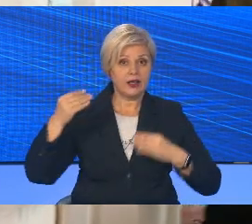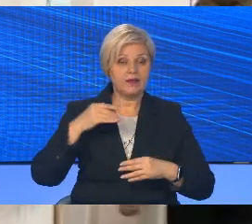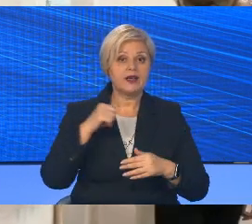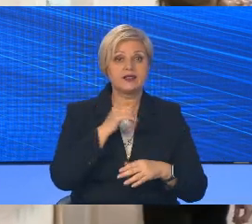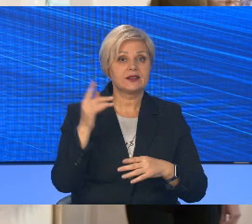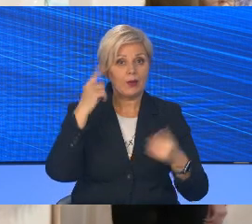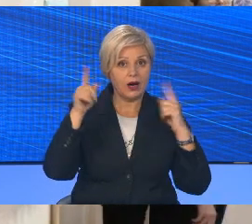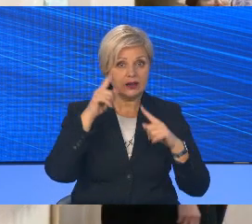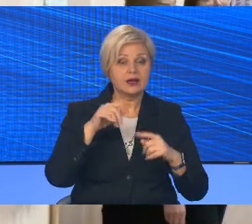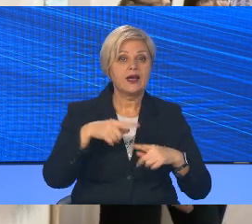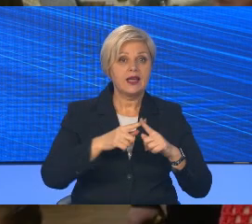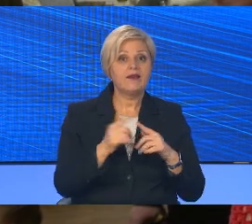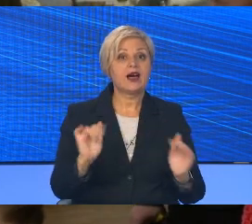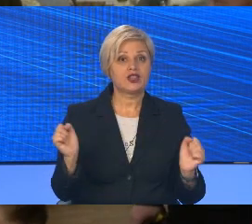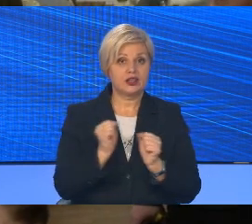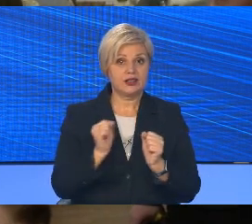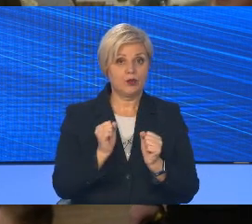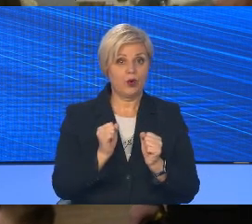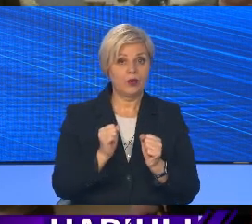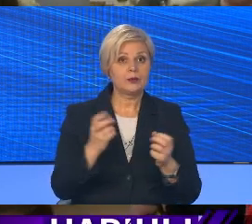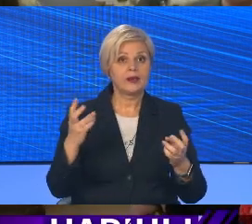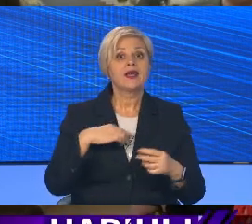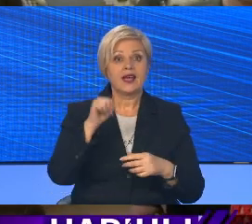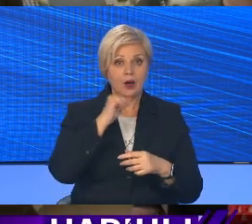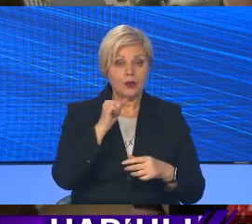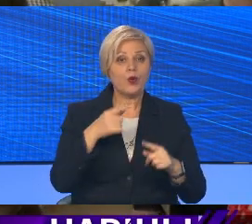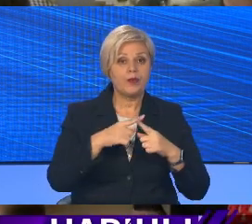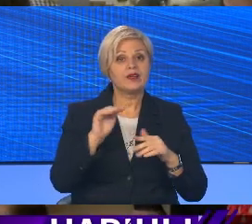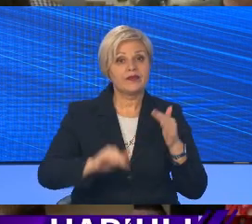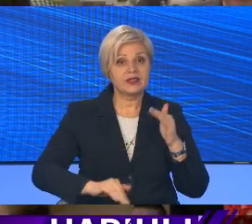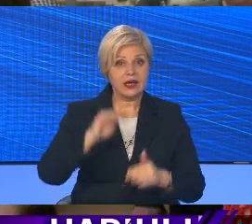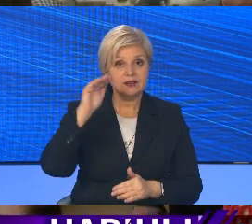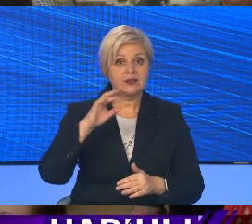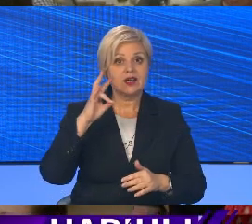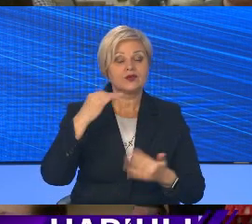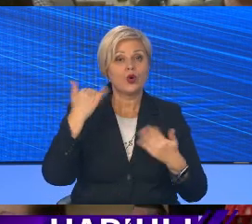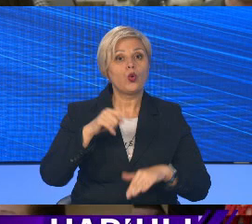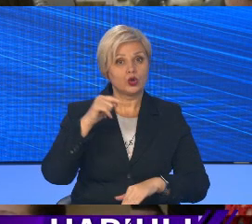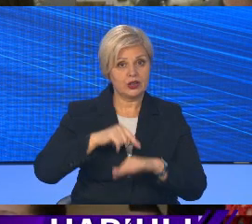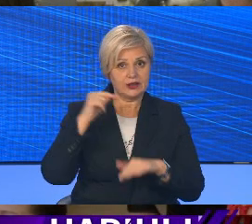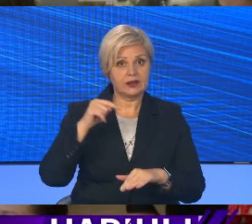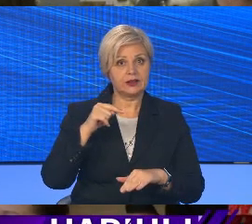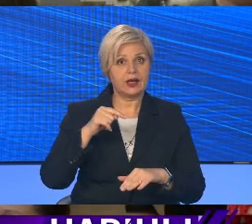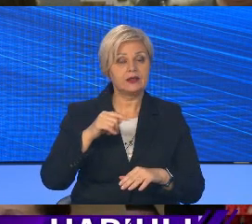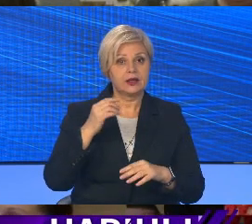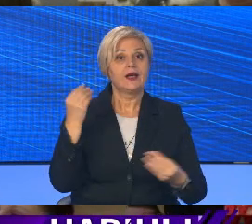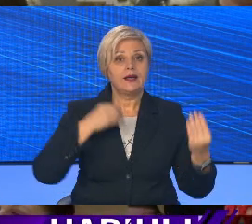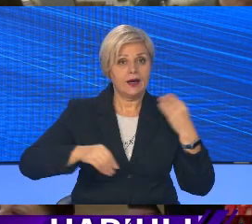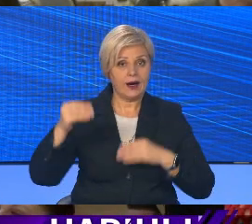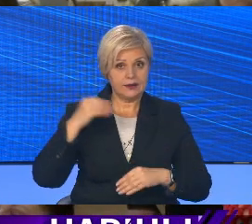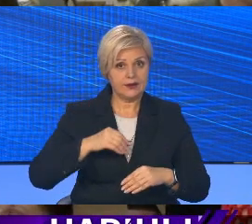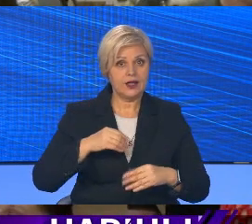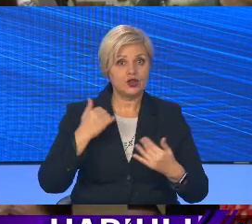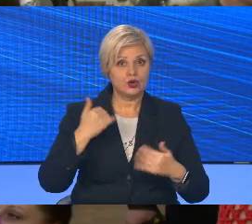распрацовывая и вяжет миновито зимой. Пробовала вязать, конечно, в детстве, но уже сознательно и именно одежду,